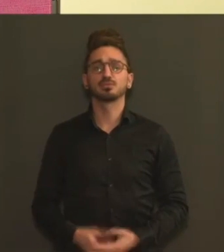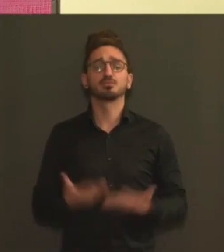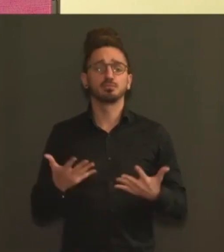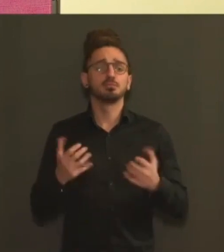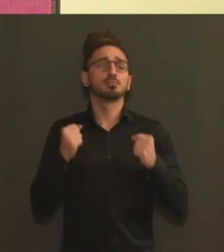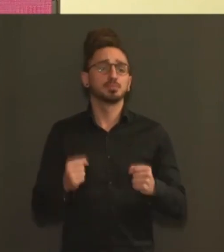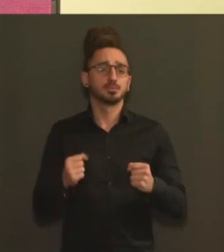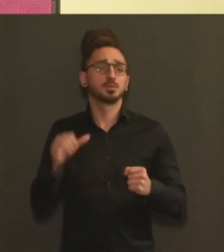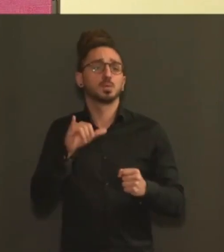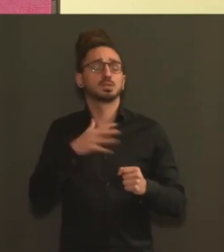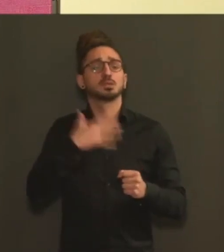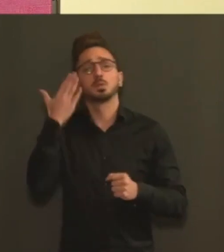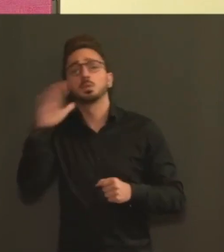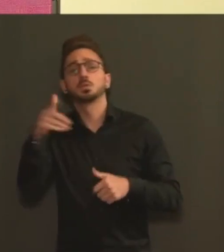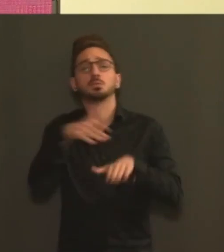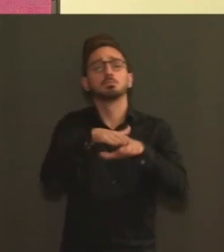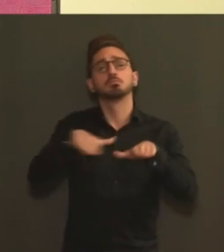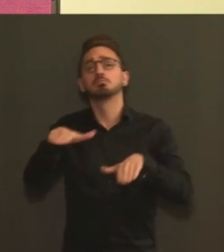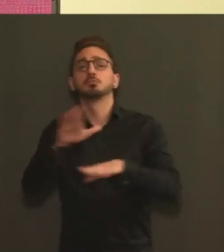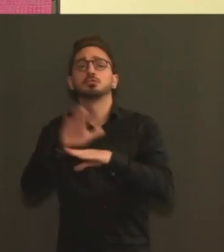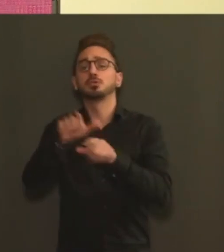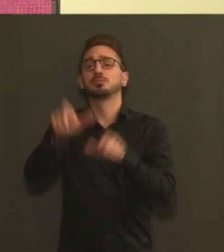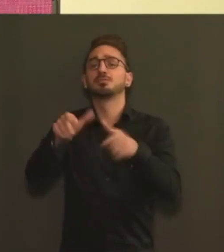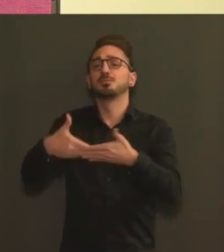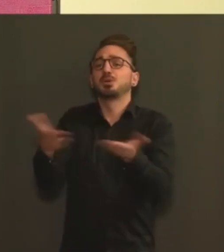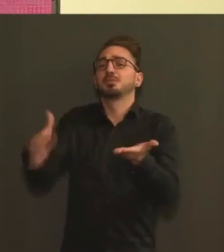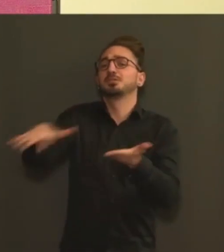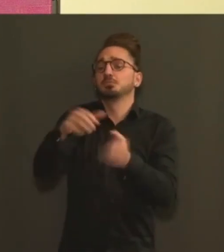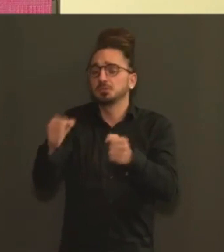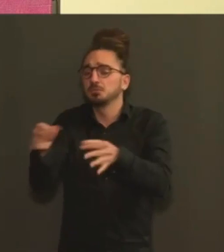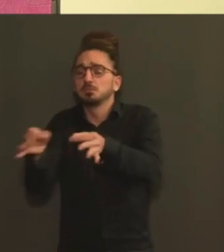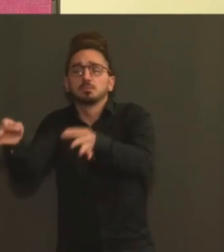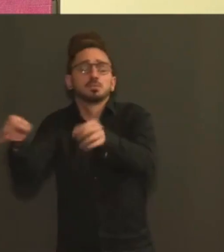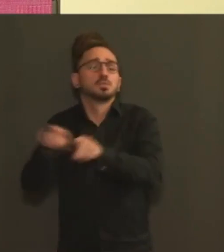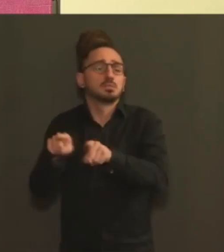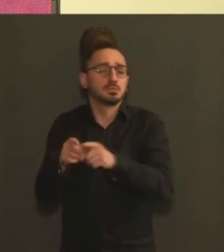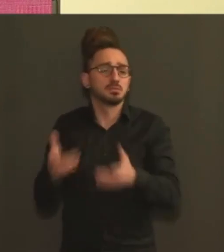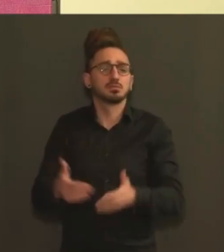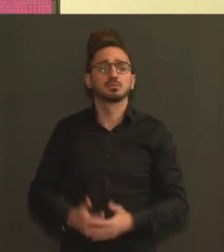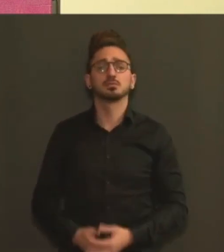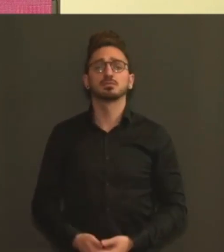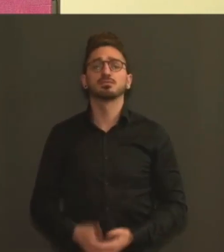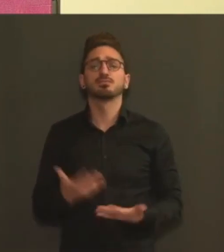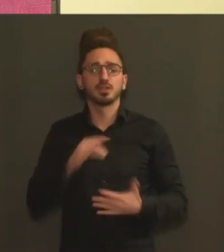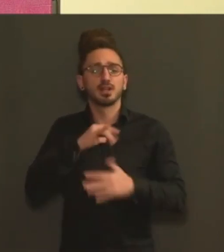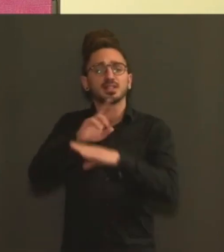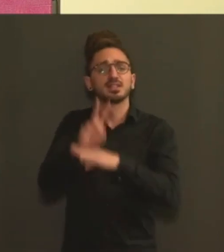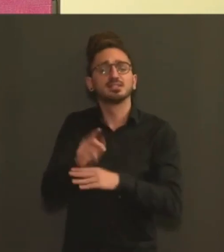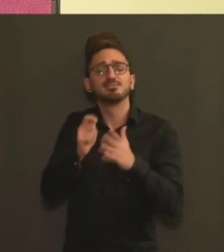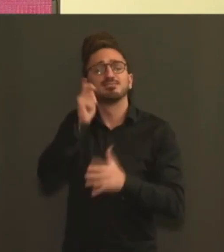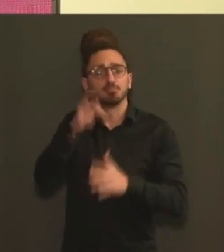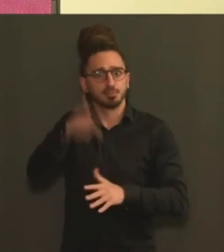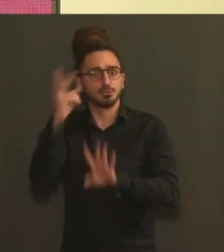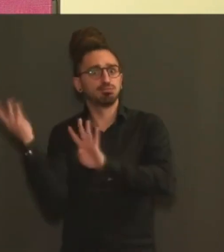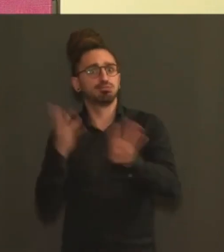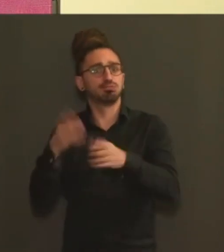transmission réelle dans la population. Le nombre de tests qui a nettement augmenté avec le retour de vacances et qui est passé